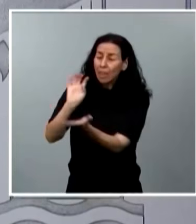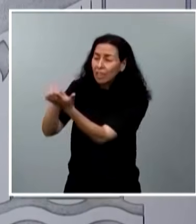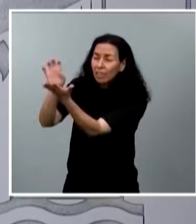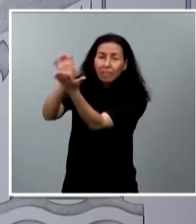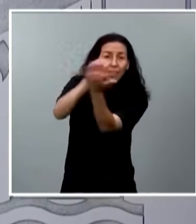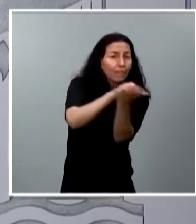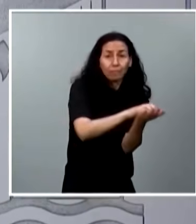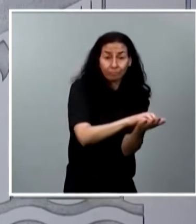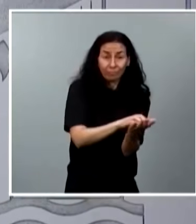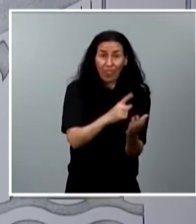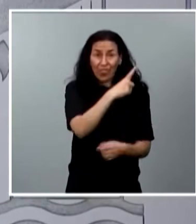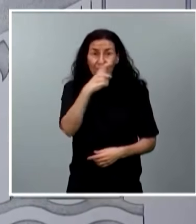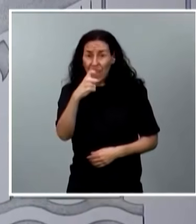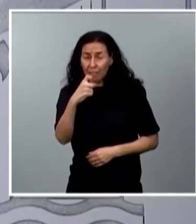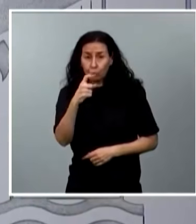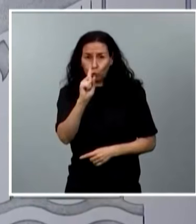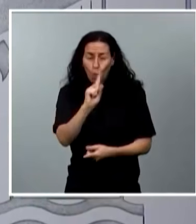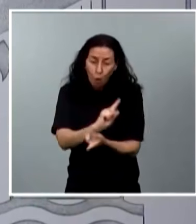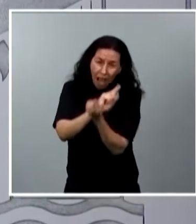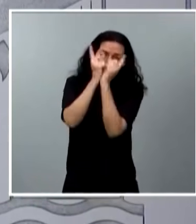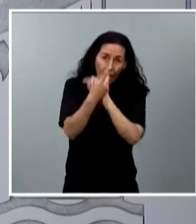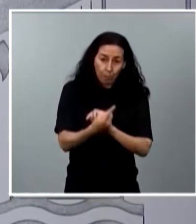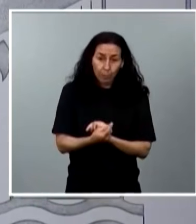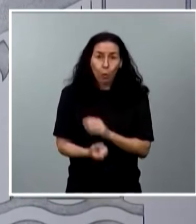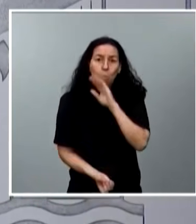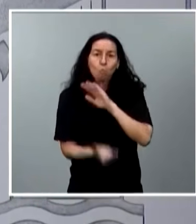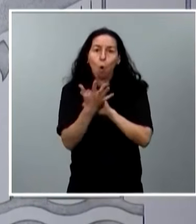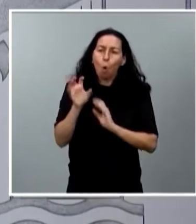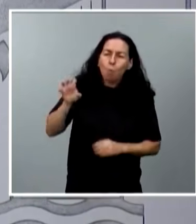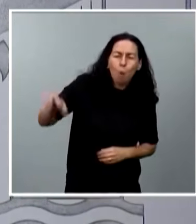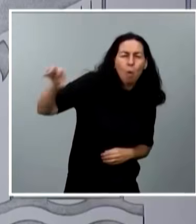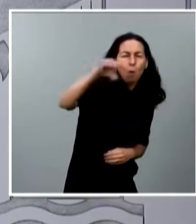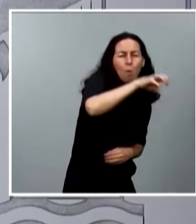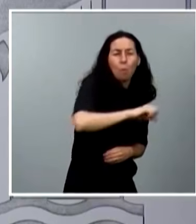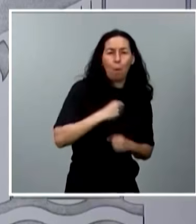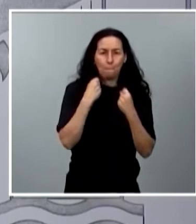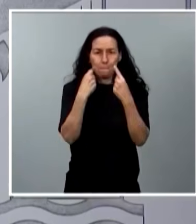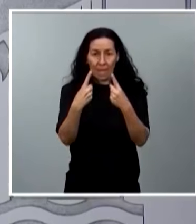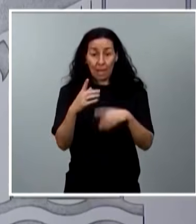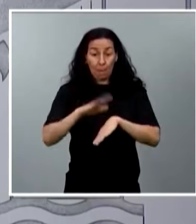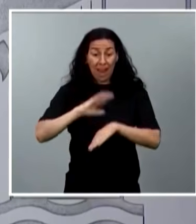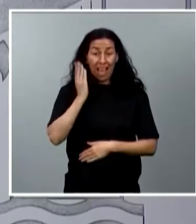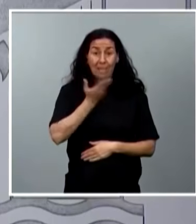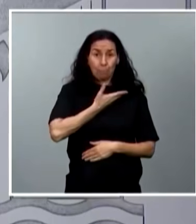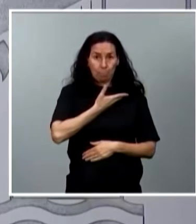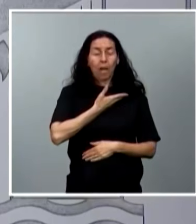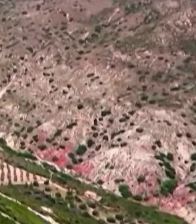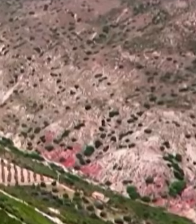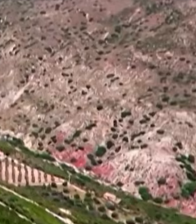কেন্দ্রের সংখ্যা কয়েকশো থেকে কয়েক হাজার করতে যাচ্ছি। তখন ভোক্তাদের জন্য খরচ অনেক কমে যাবে।